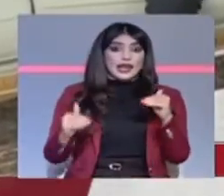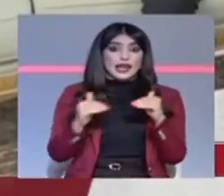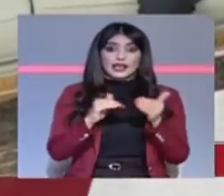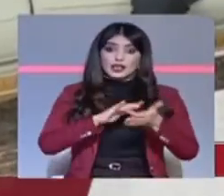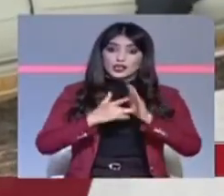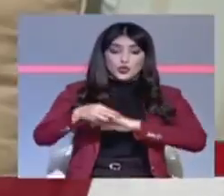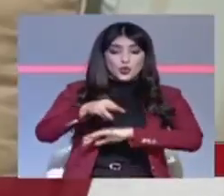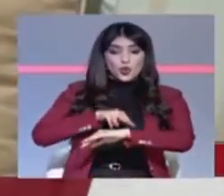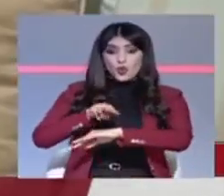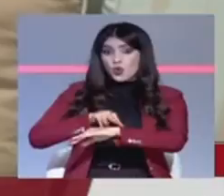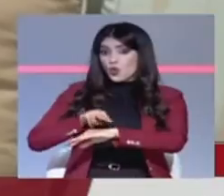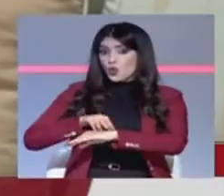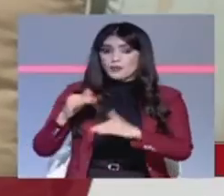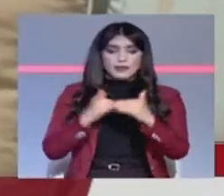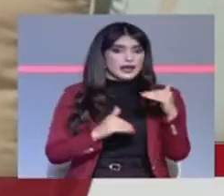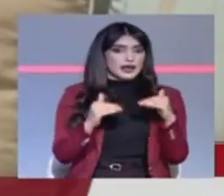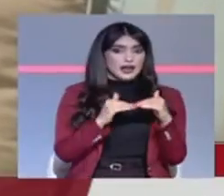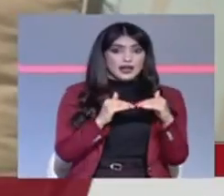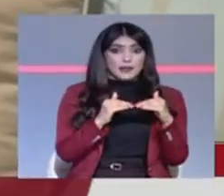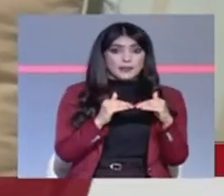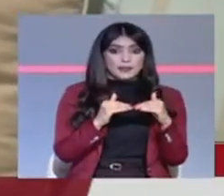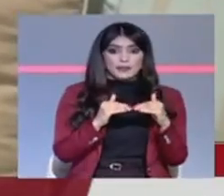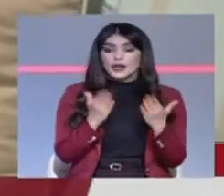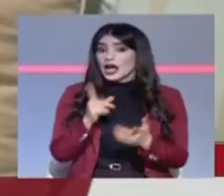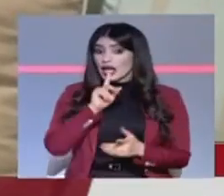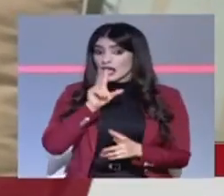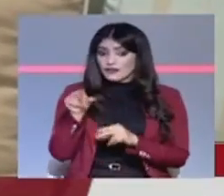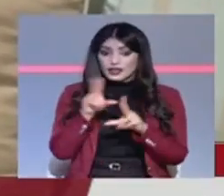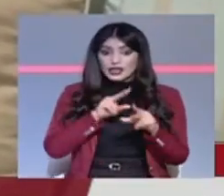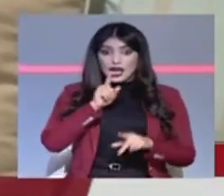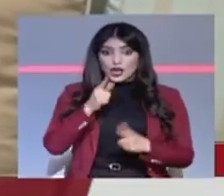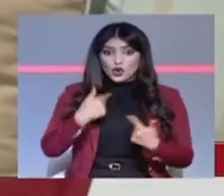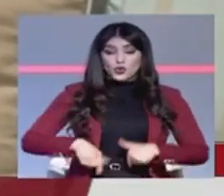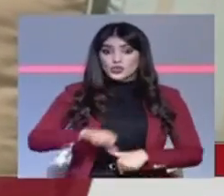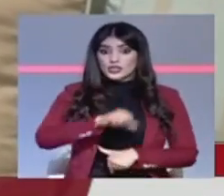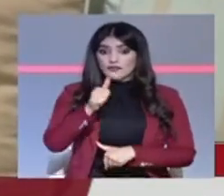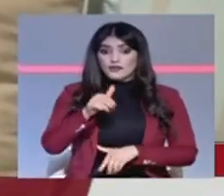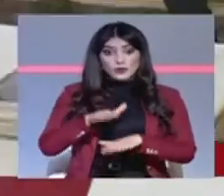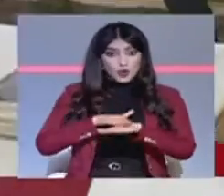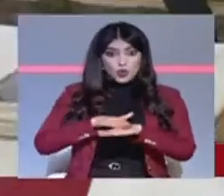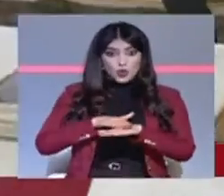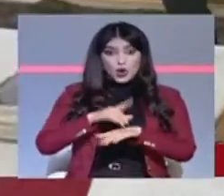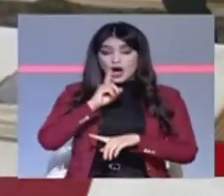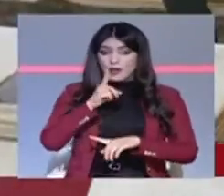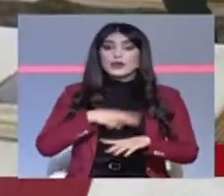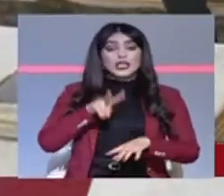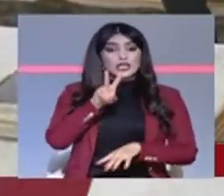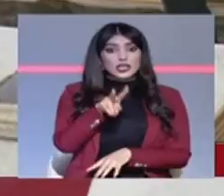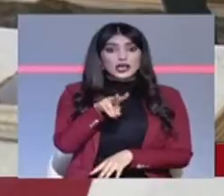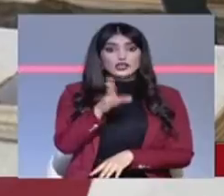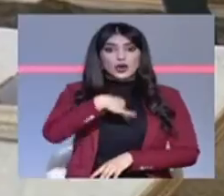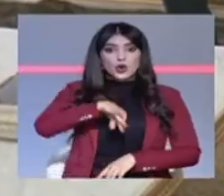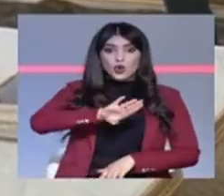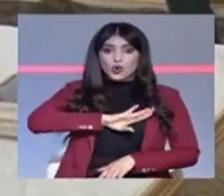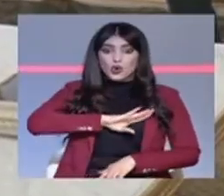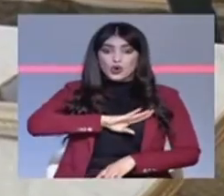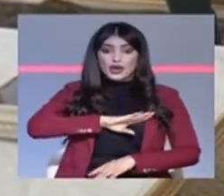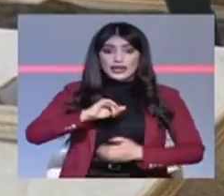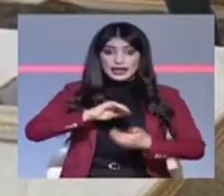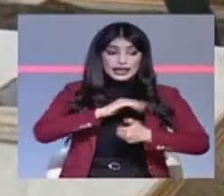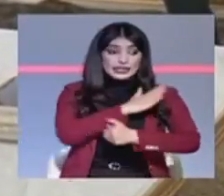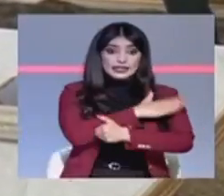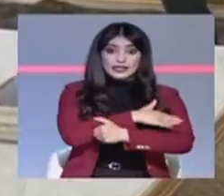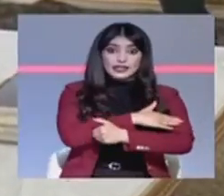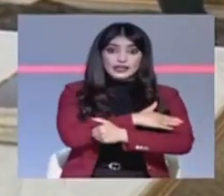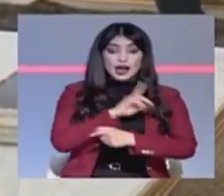الجميع حسب الاولويات وجدد رئيس الحكومه بهذه المناسبه تاكيده على الدور الفاعل للمنظمه الشغيله